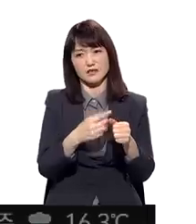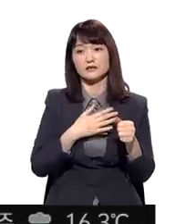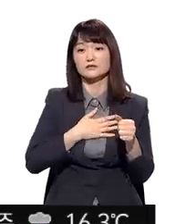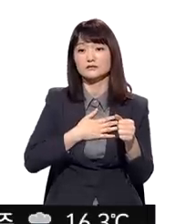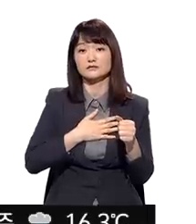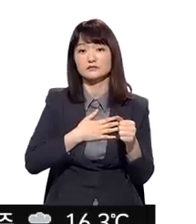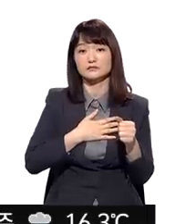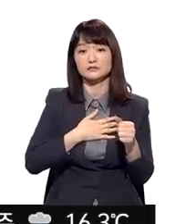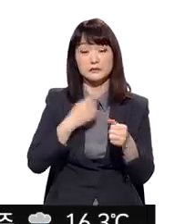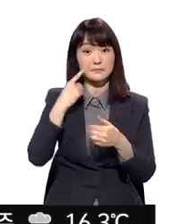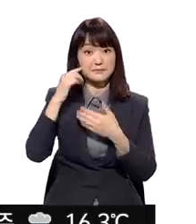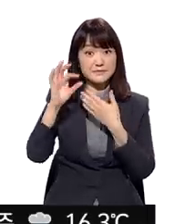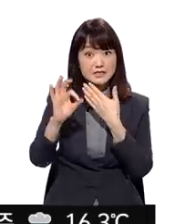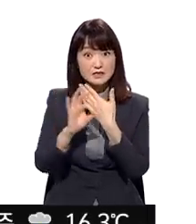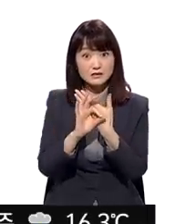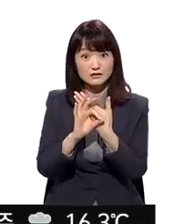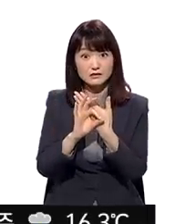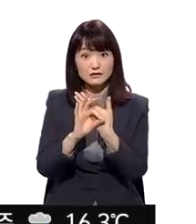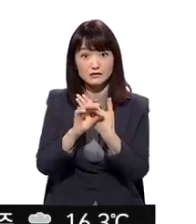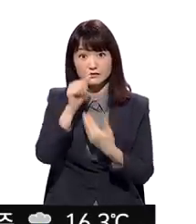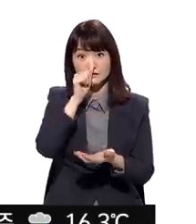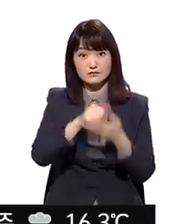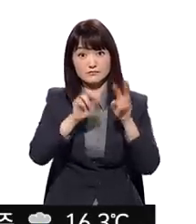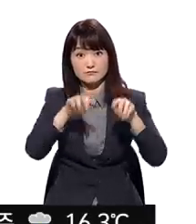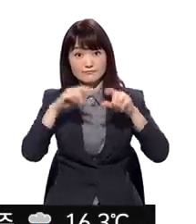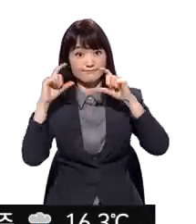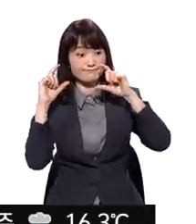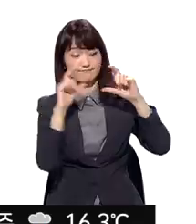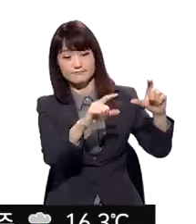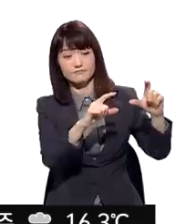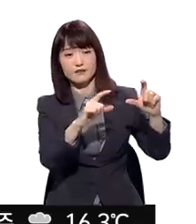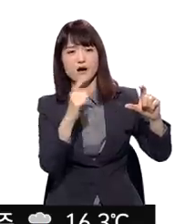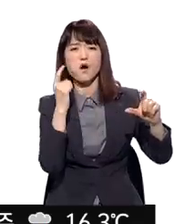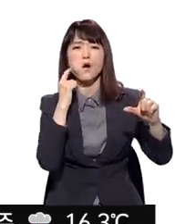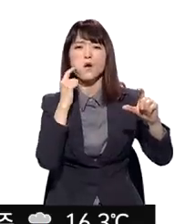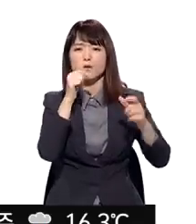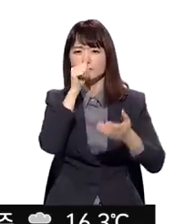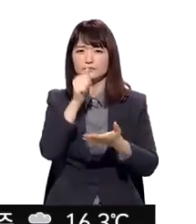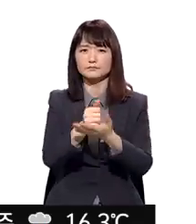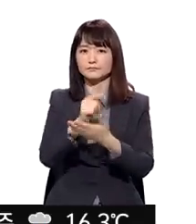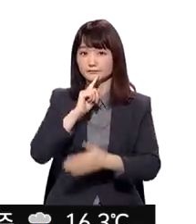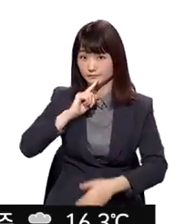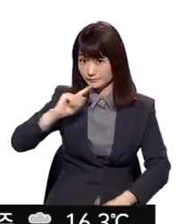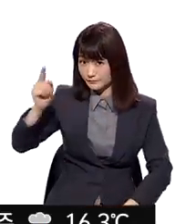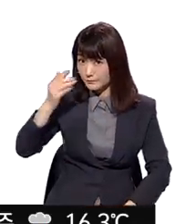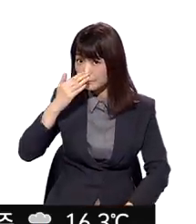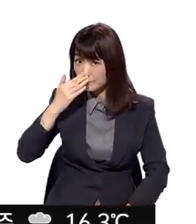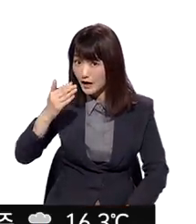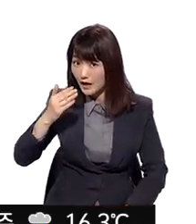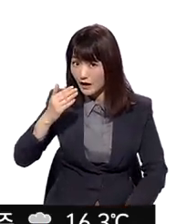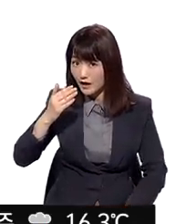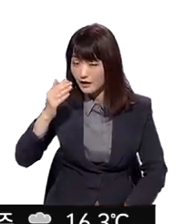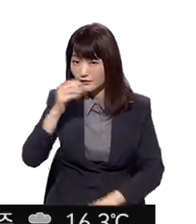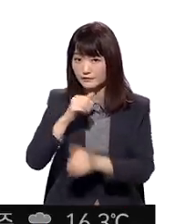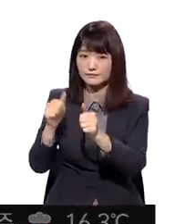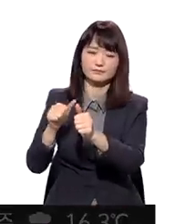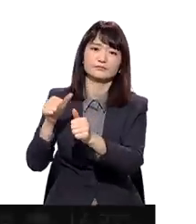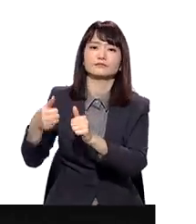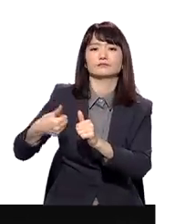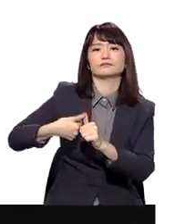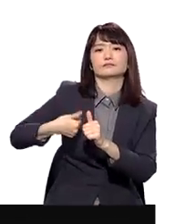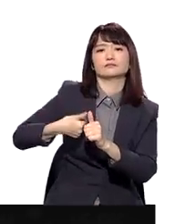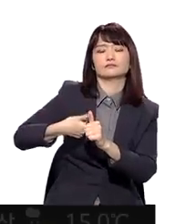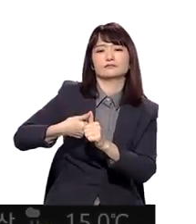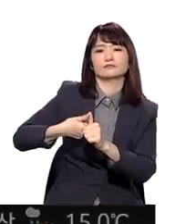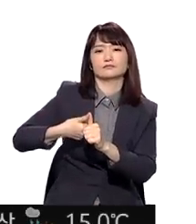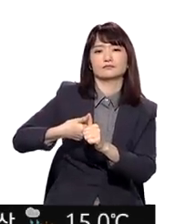말이죠. 만약에 무죄 판결 나면 그 무고죄로 고소 가능한지 변호사님들 조언